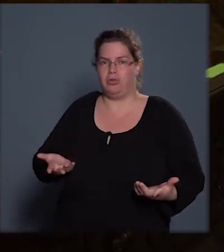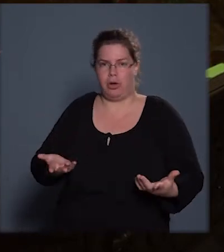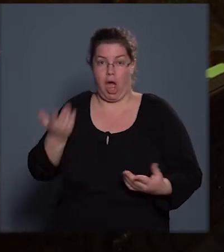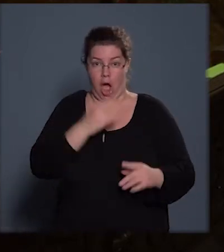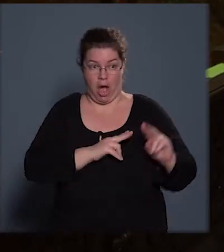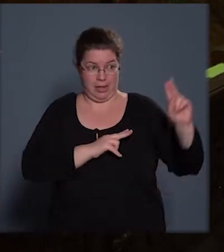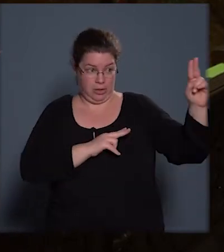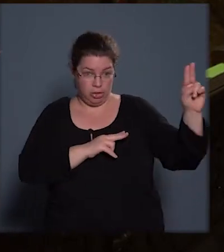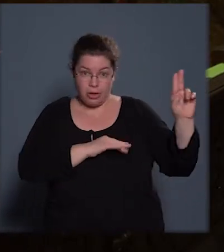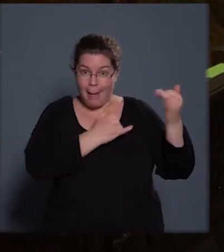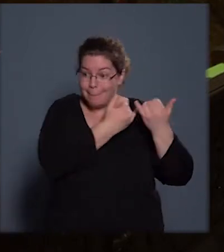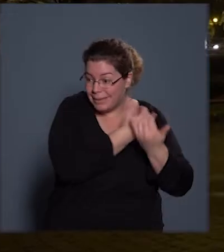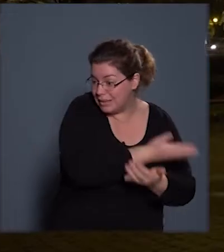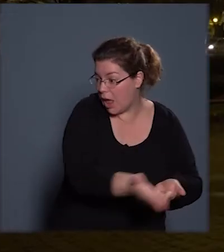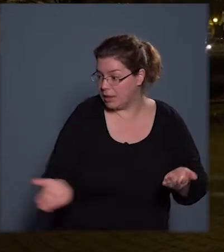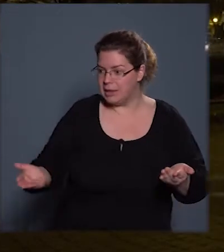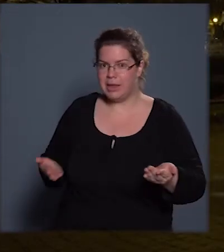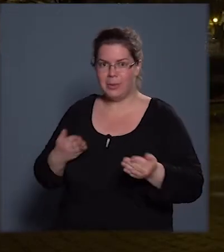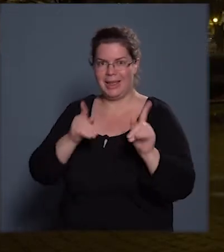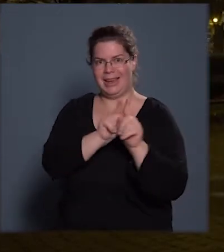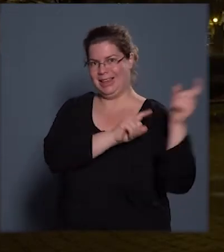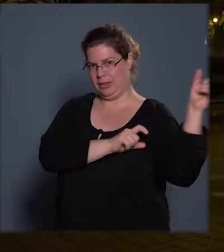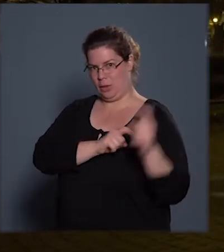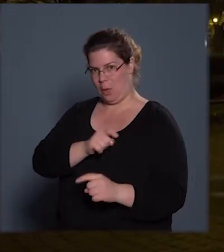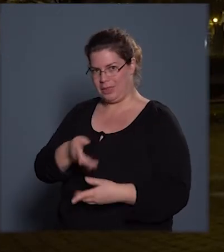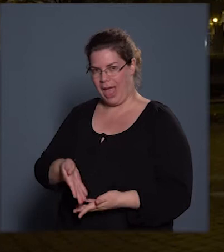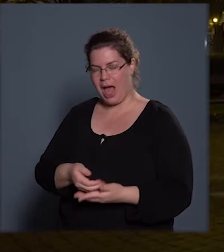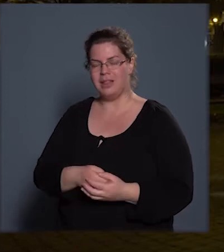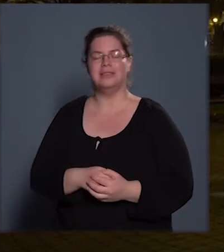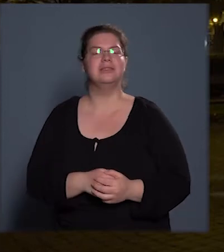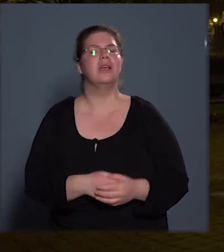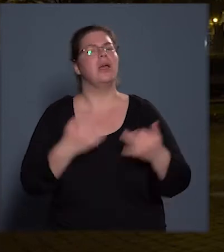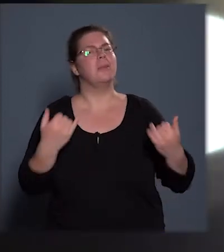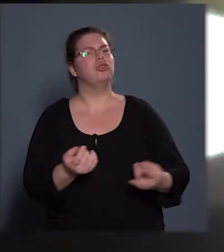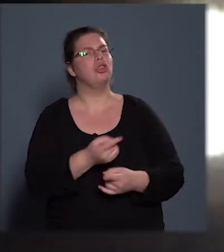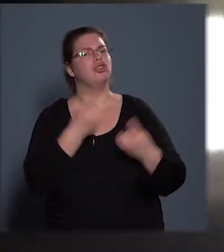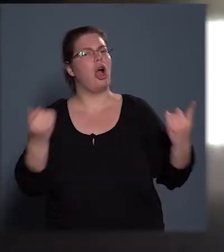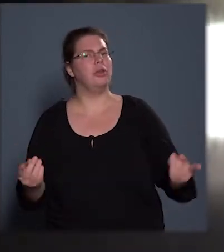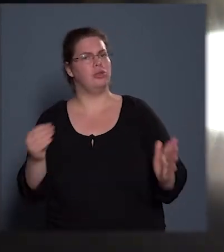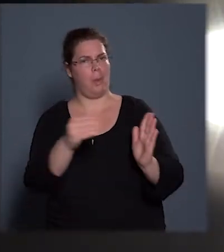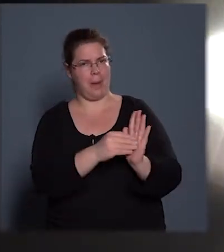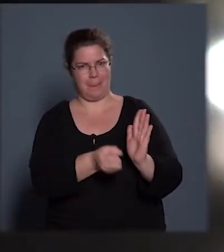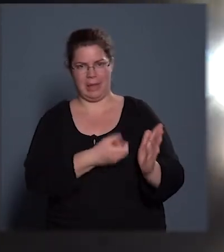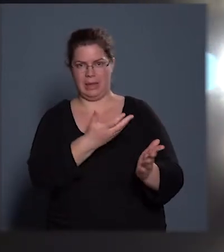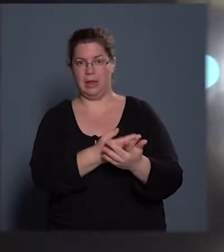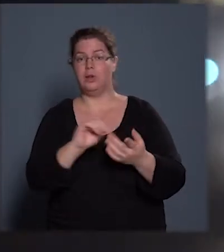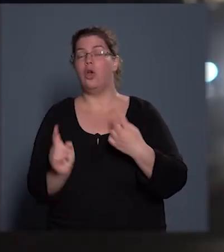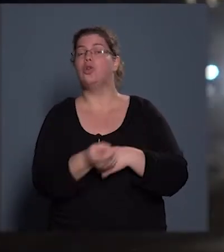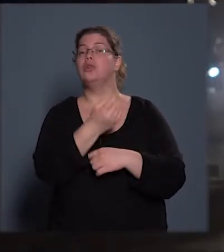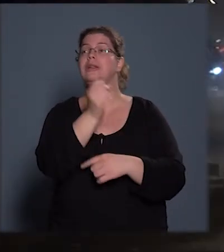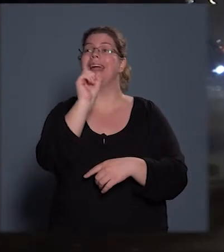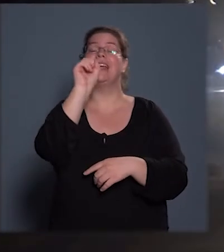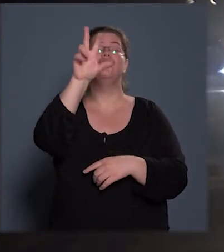Isten mindannyiunkért így jött el. Most a sajtóban megjelent, hogy egy különleges csillagállás lesz,